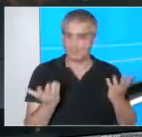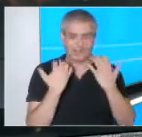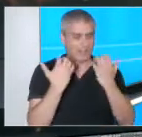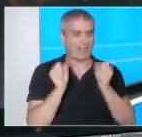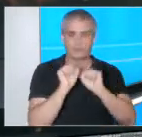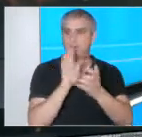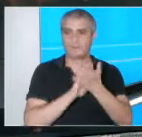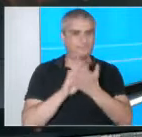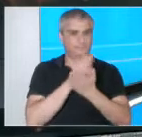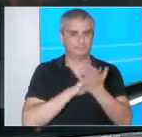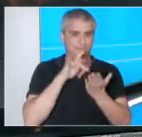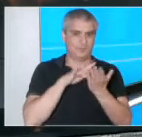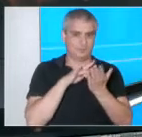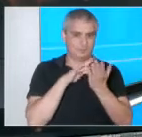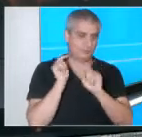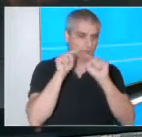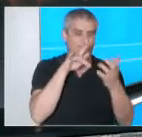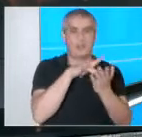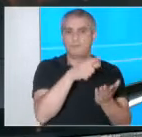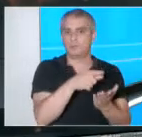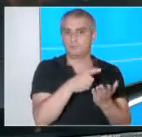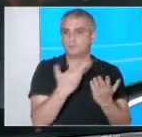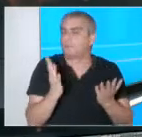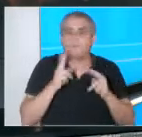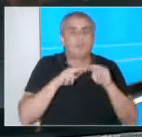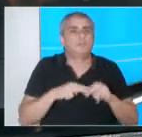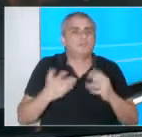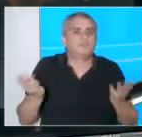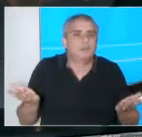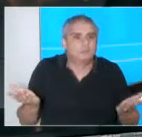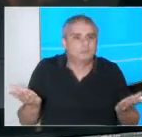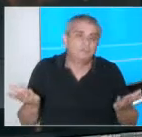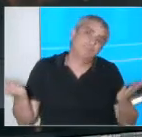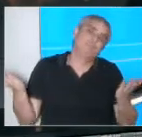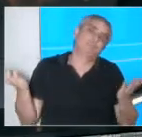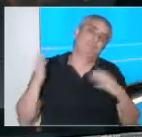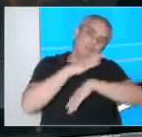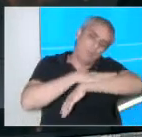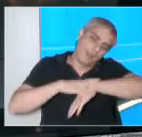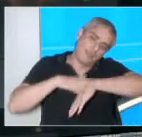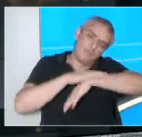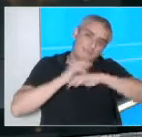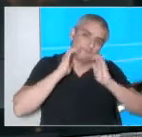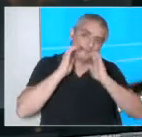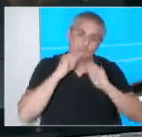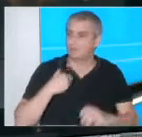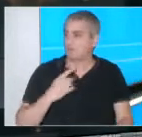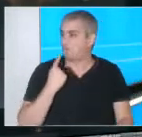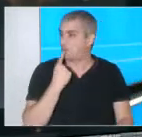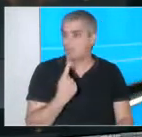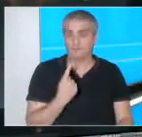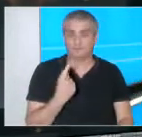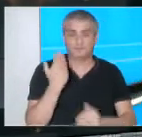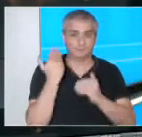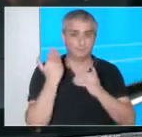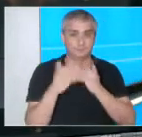לו תומכים במקום שהביא אותו למקום הזה. אז מה נשאר לו? את המלטפים בתקשורת. אני חייב להגיד לך